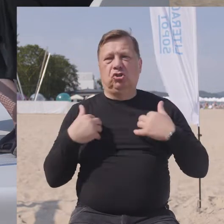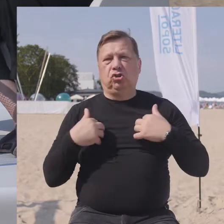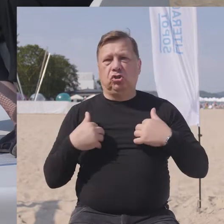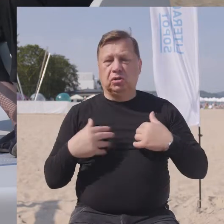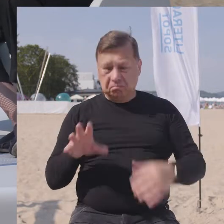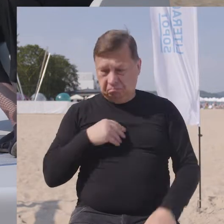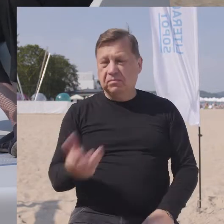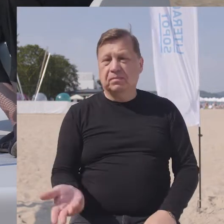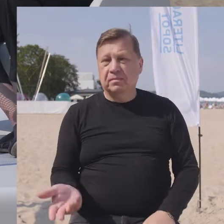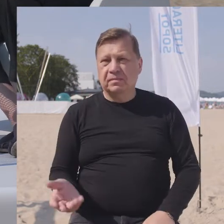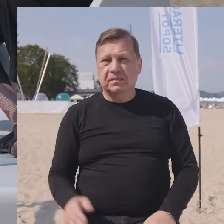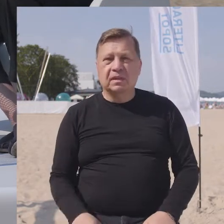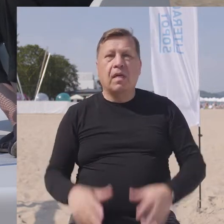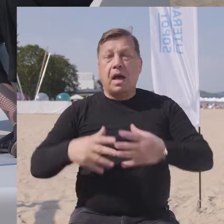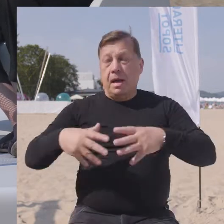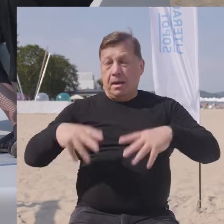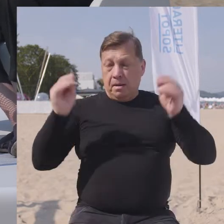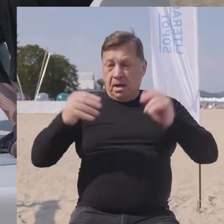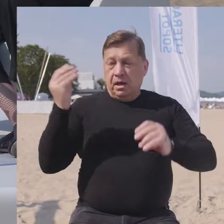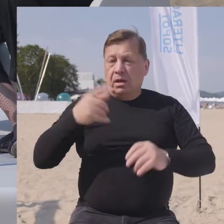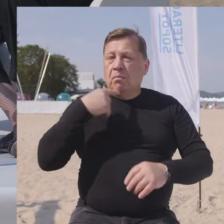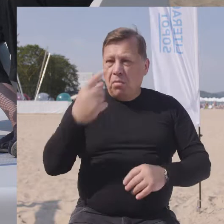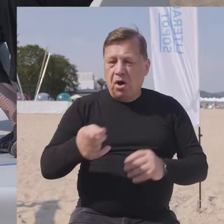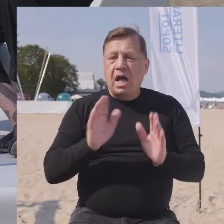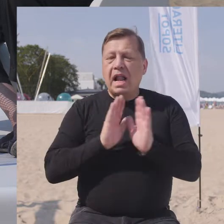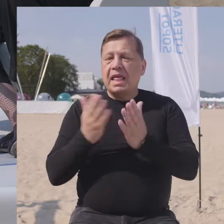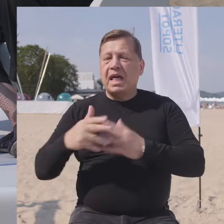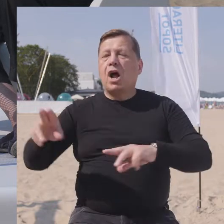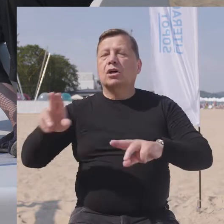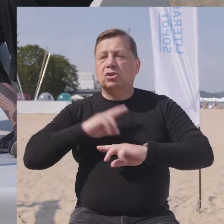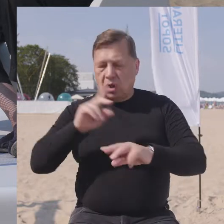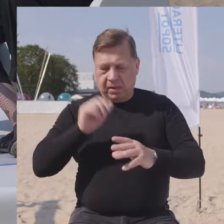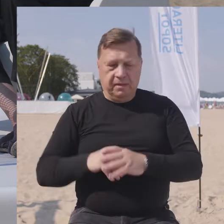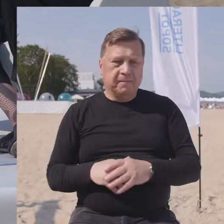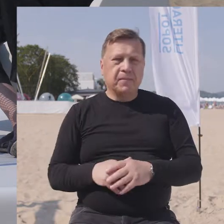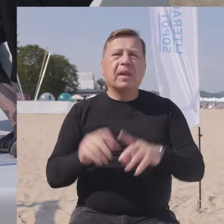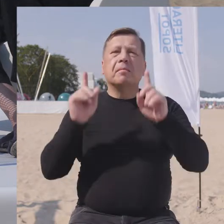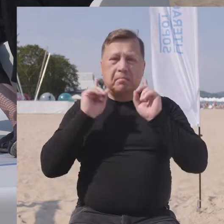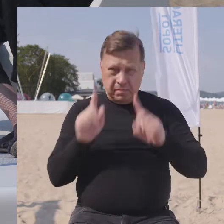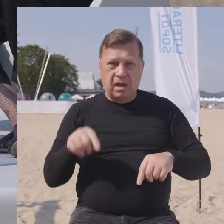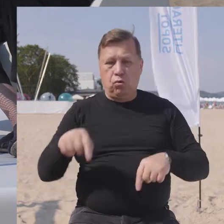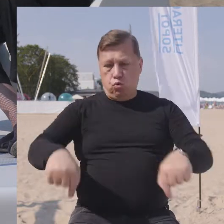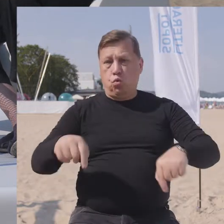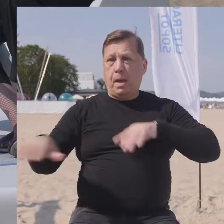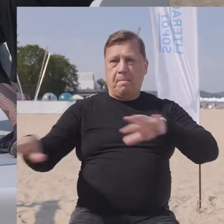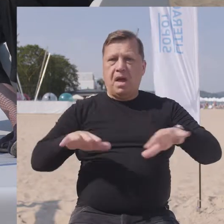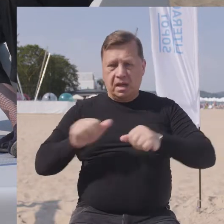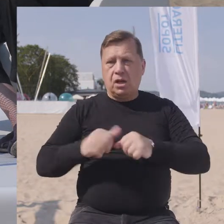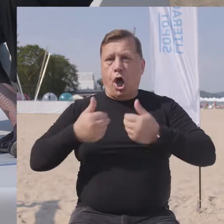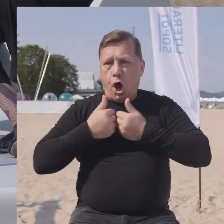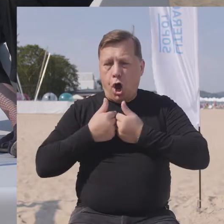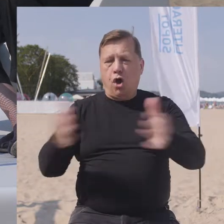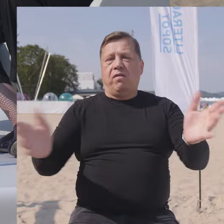być. Na początku jeszcze powiem tylko o Literackim Sopocie, że rzeczywiście to jest zawsze miejsce otwarte na